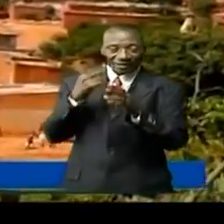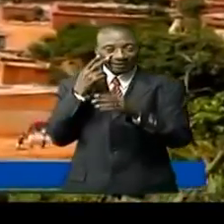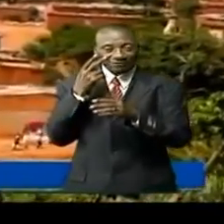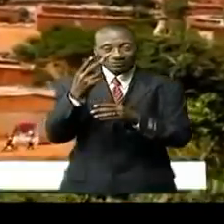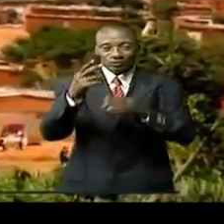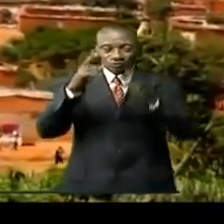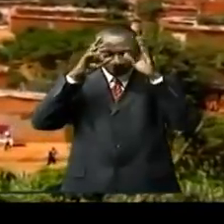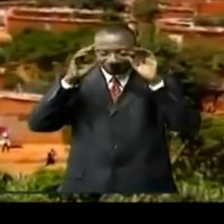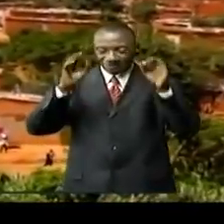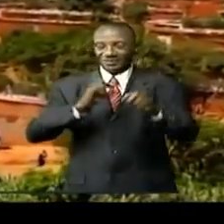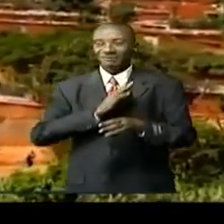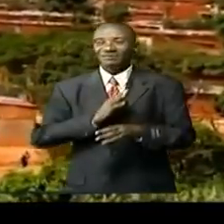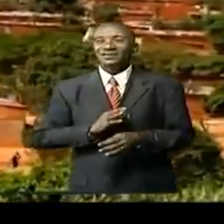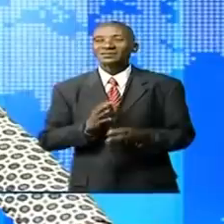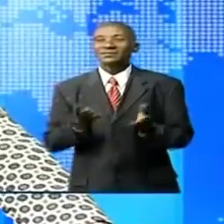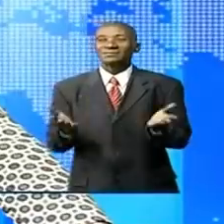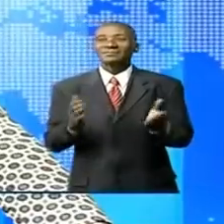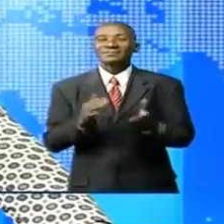Félix-Antoine Tshisekedi.